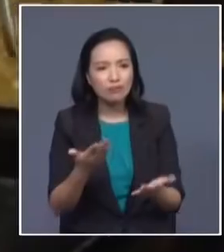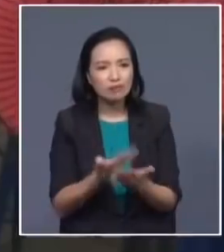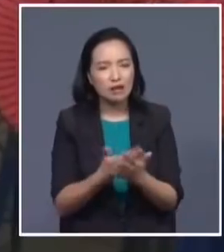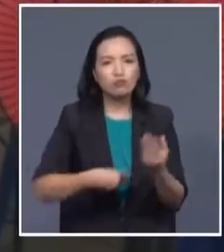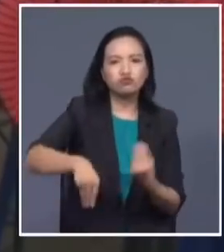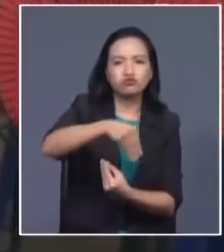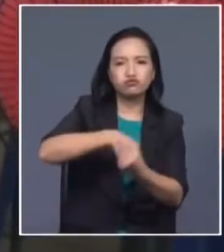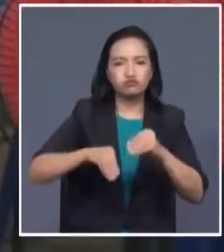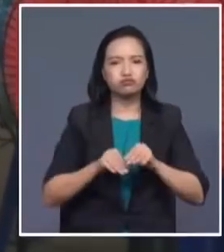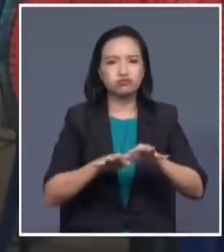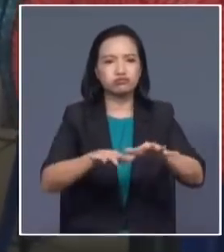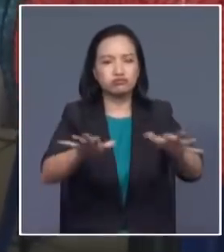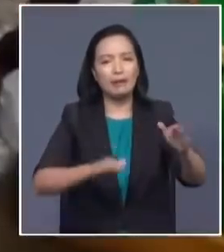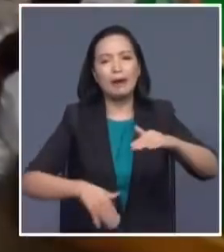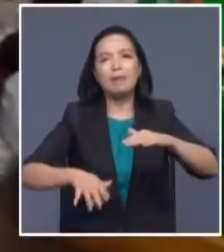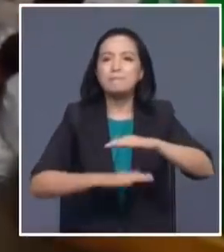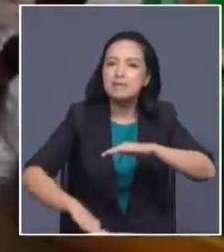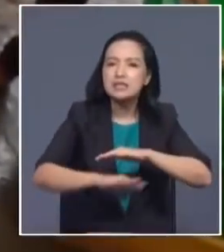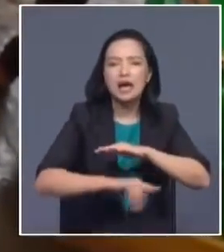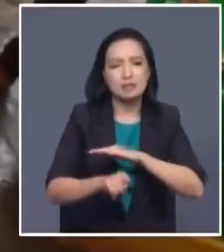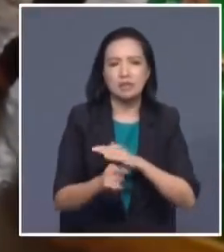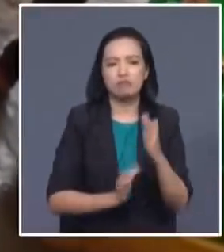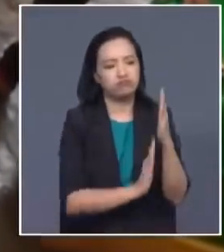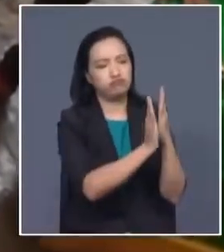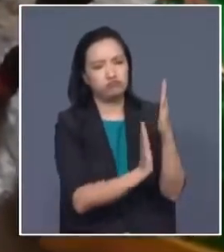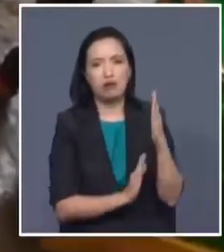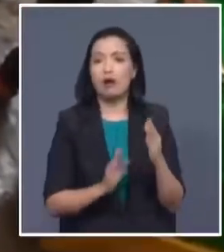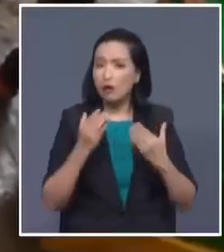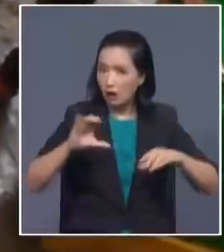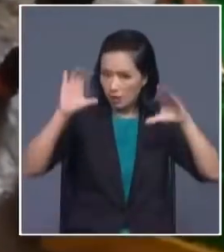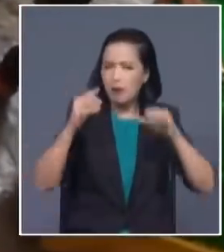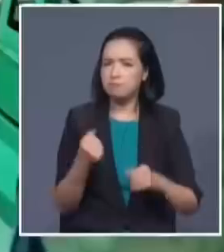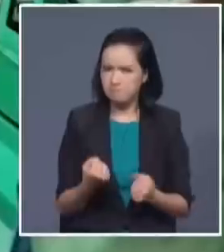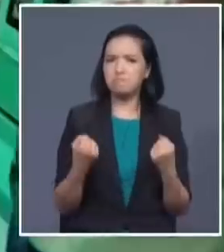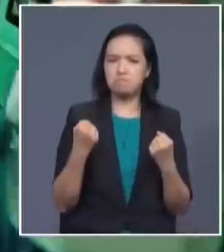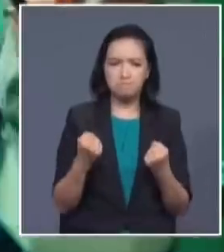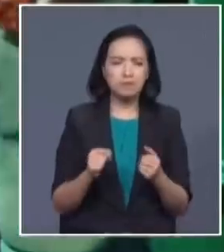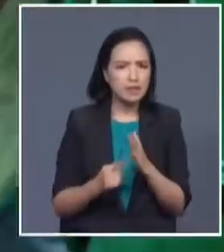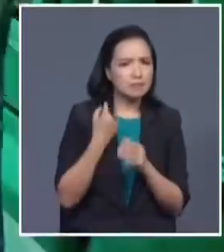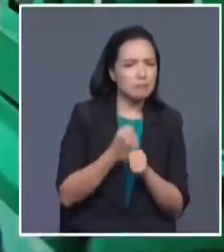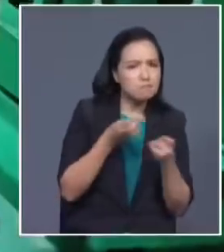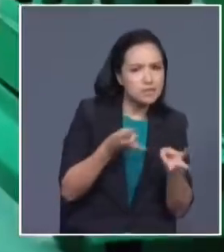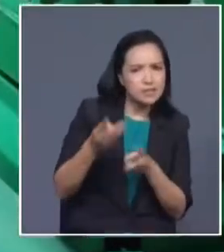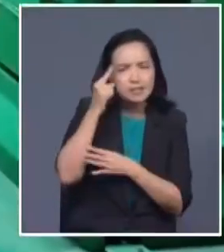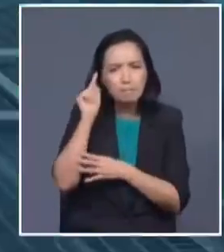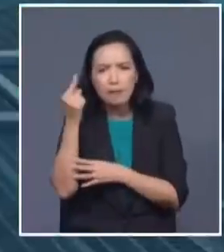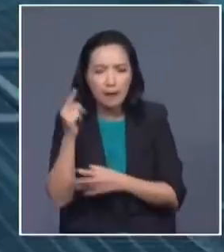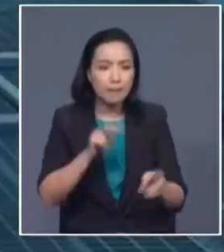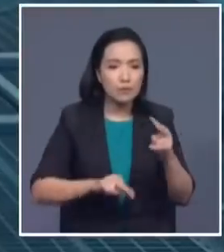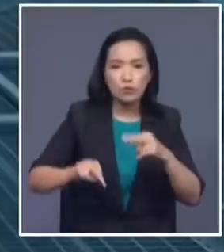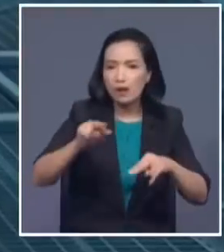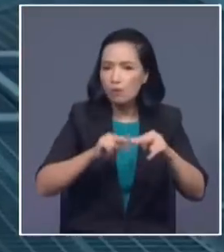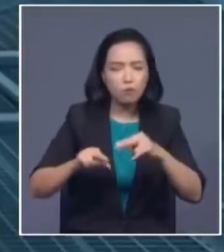มากขึ้นซึ่งรัฐบาลไม่เคยนิ่งนอนใจนะครับในการจะแสวงหาแนวทางและริเริ่มมาตรการใหม่ๆเพื่อนำมาดูแลในเรื่องนี้อ